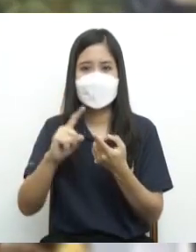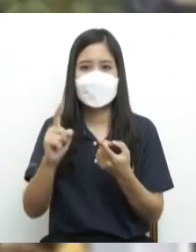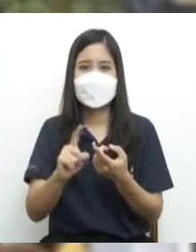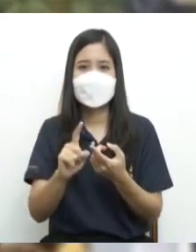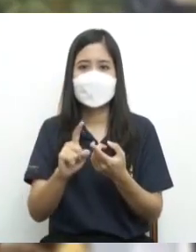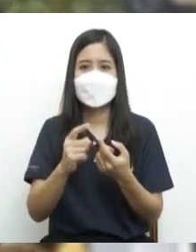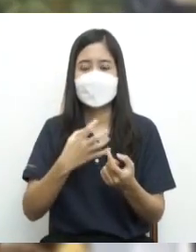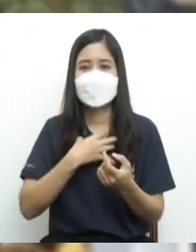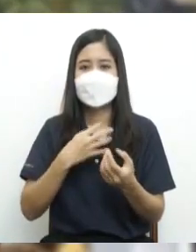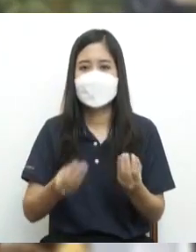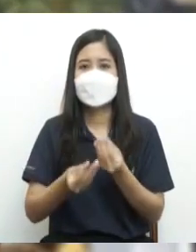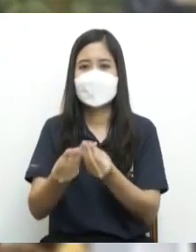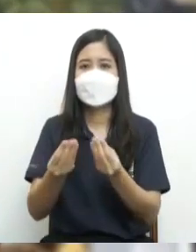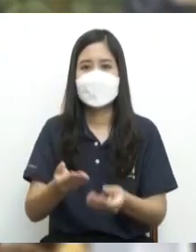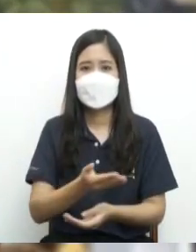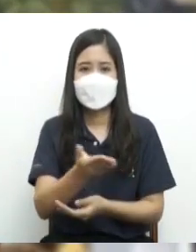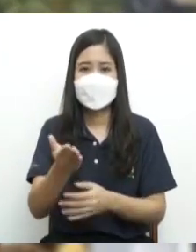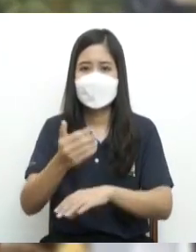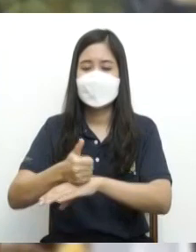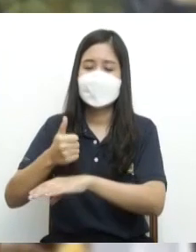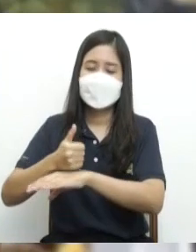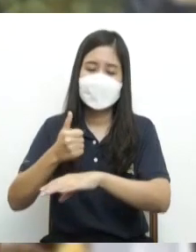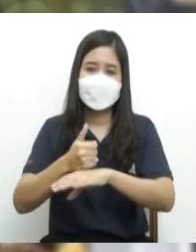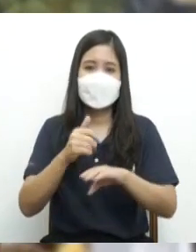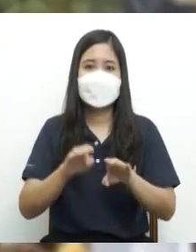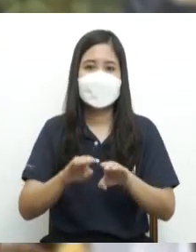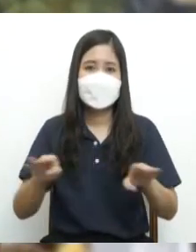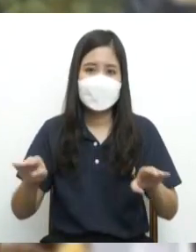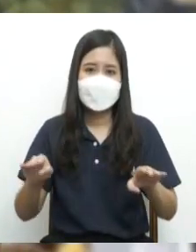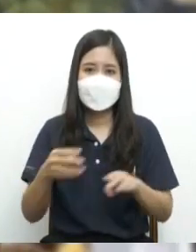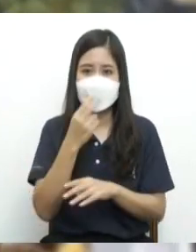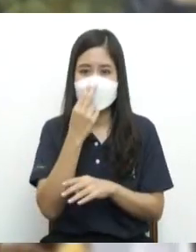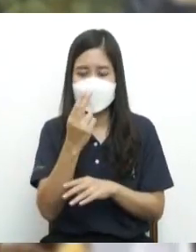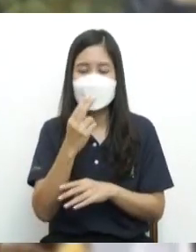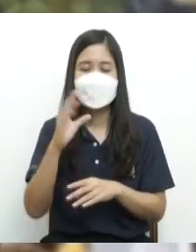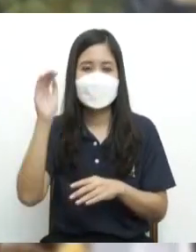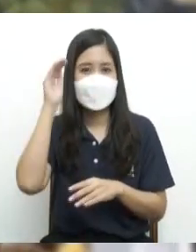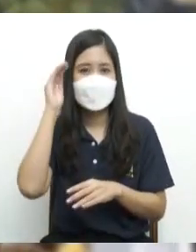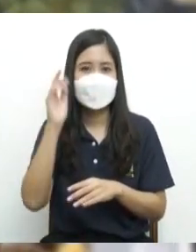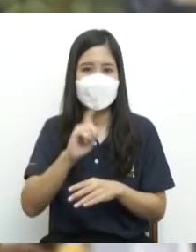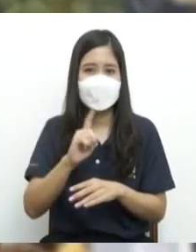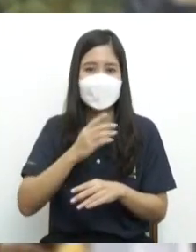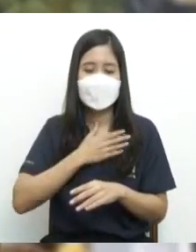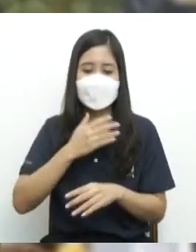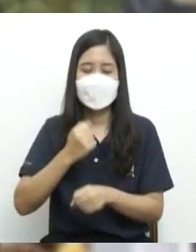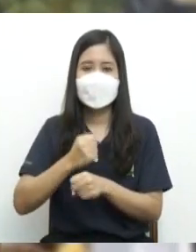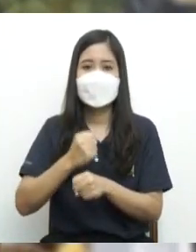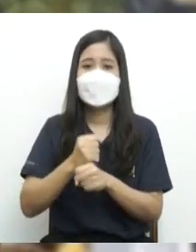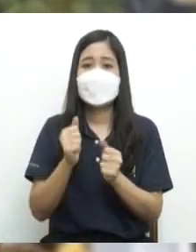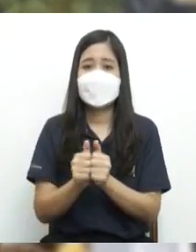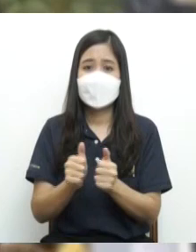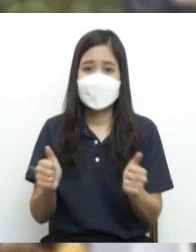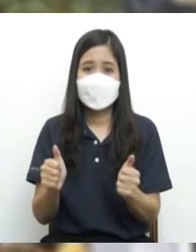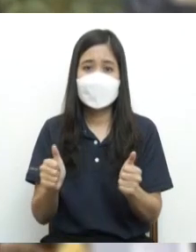ทุกท่านที่อยู่นะทั้งผู้บริหารทั้งน้องๆเนี่ยขอให้มีความคำเชื่อว่าถ้าท่านทำงานเต็มที่แล้วน